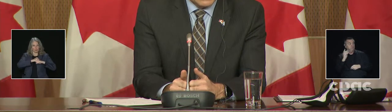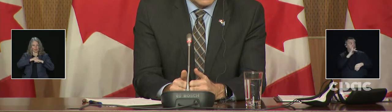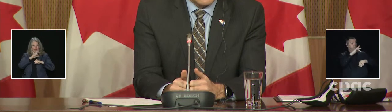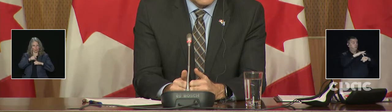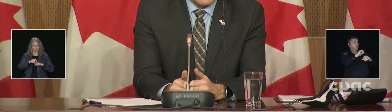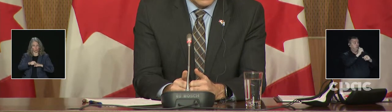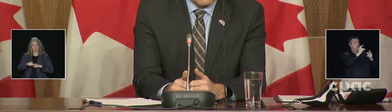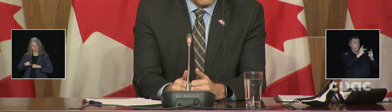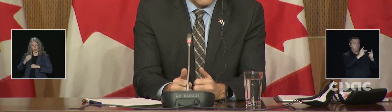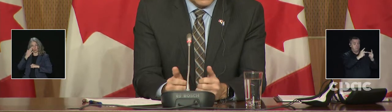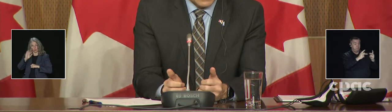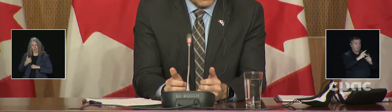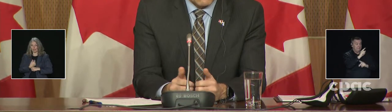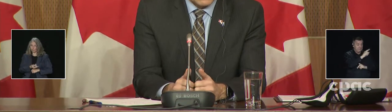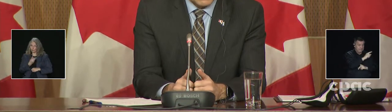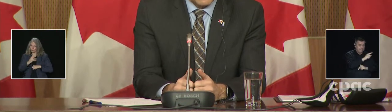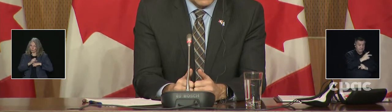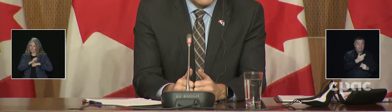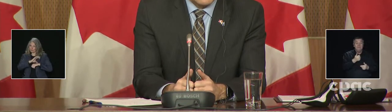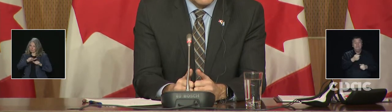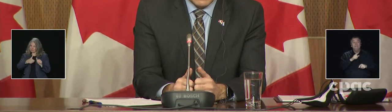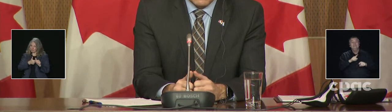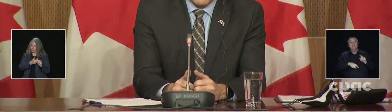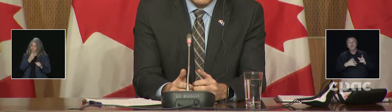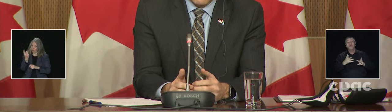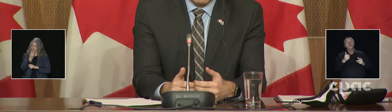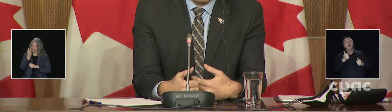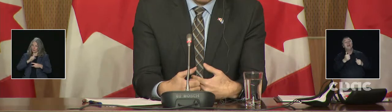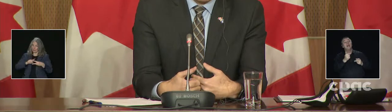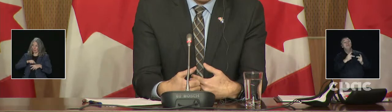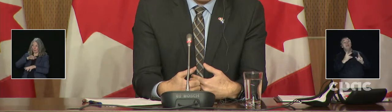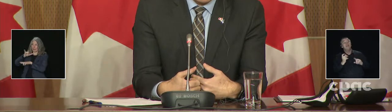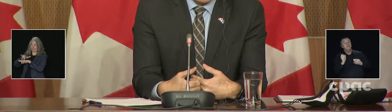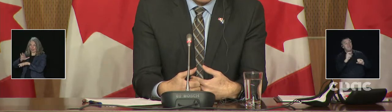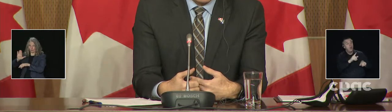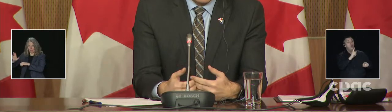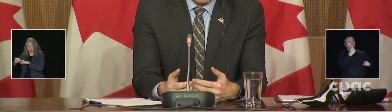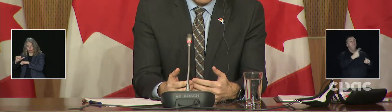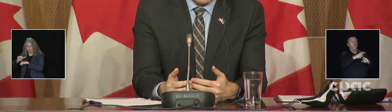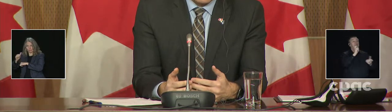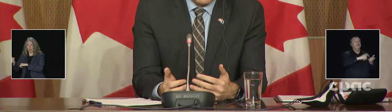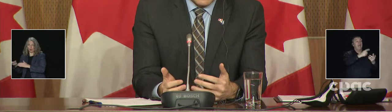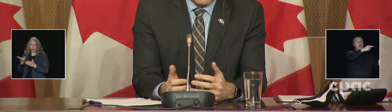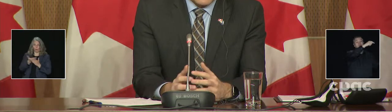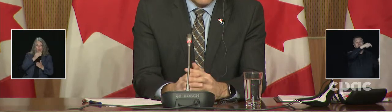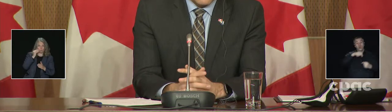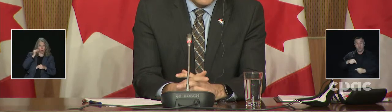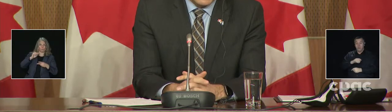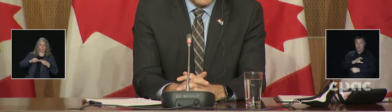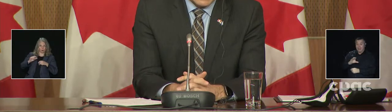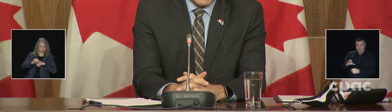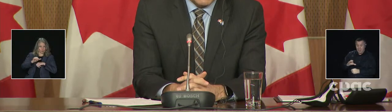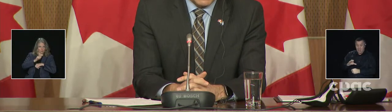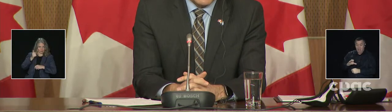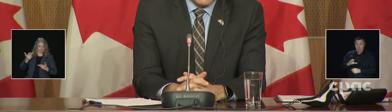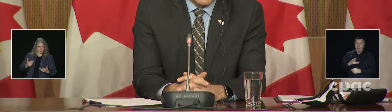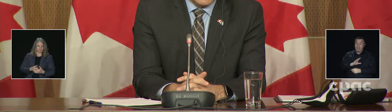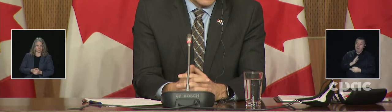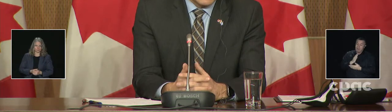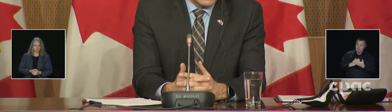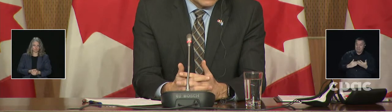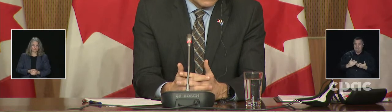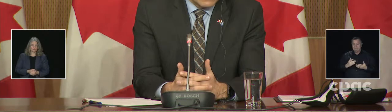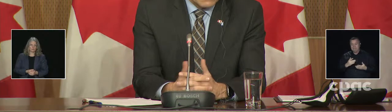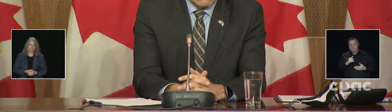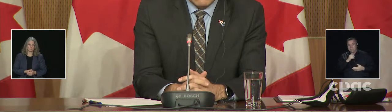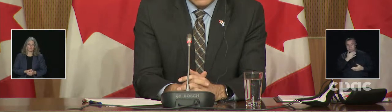l'étranger, en fonction des endroits où les gens veulent aller, et celui de revenir au pays et d'avoir à vivre des désagréments et des